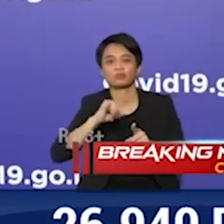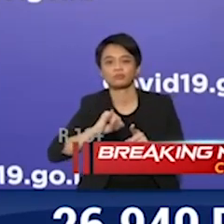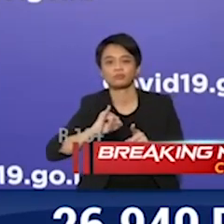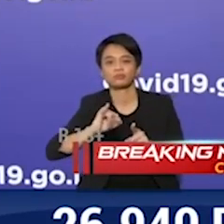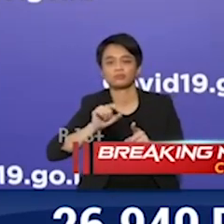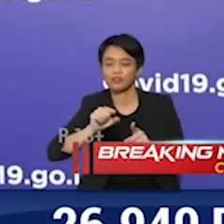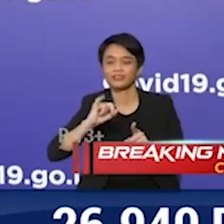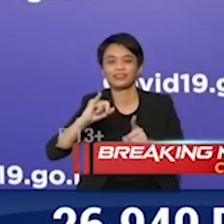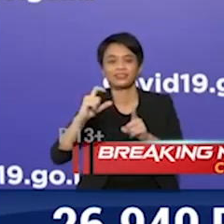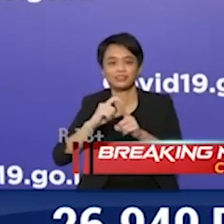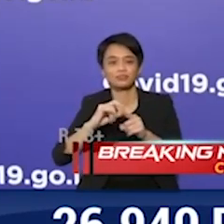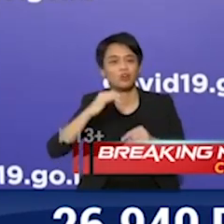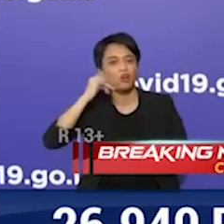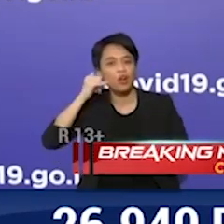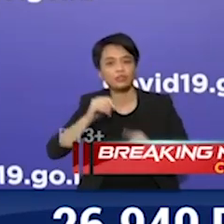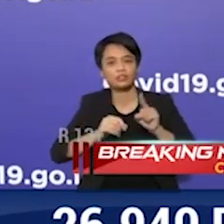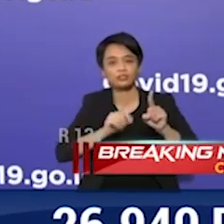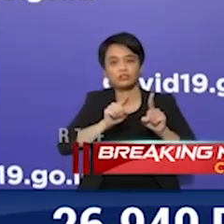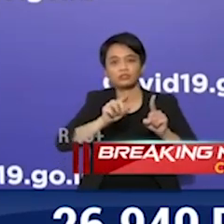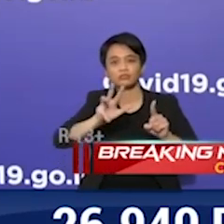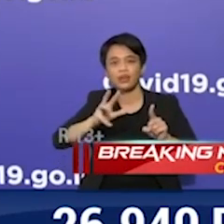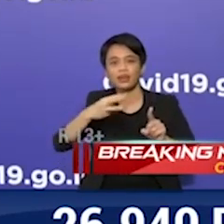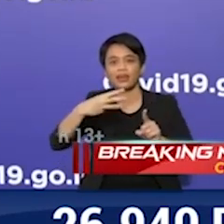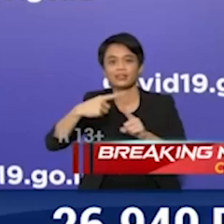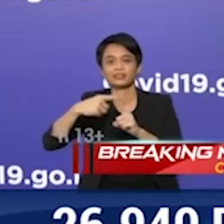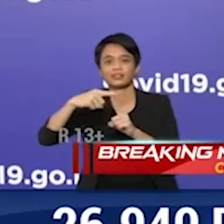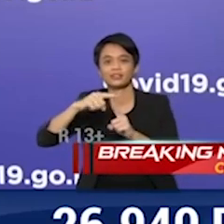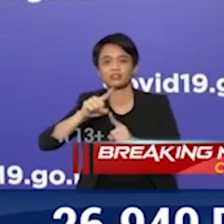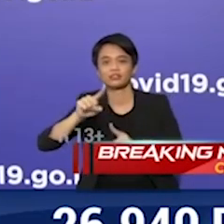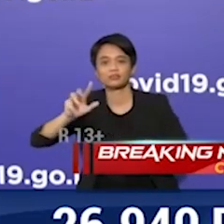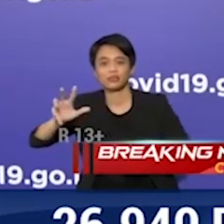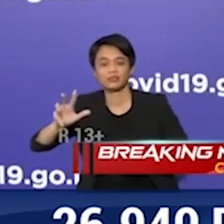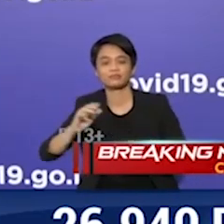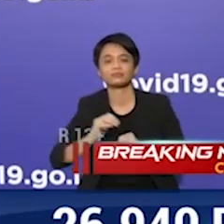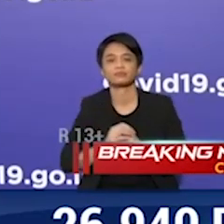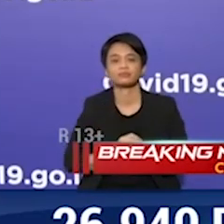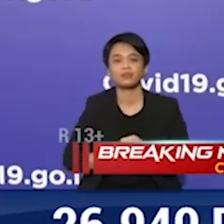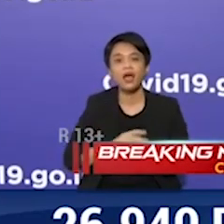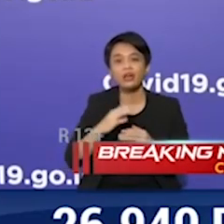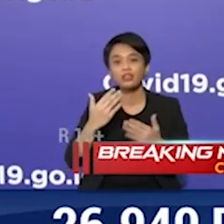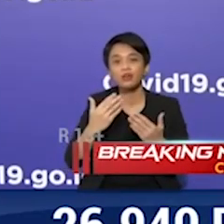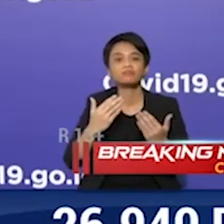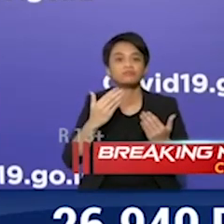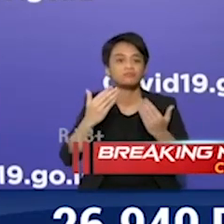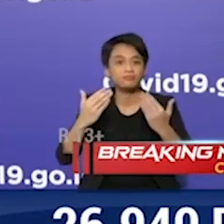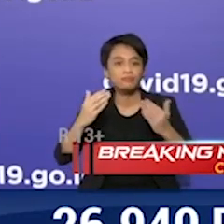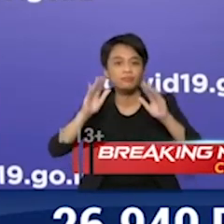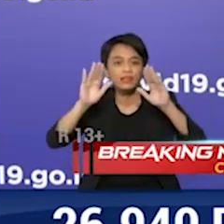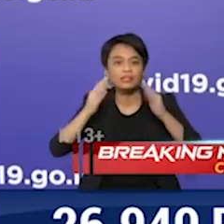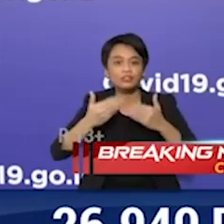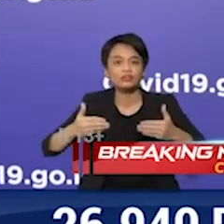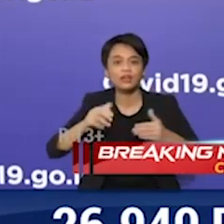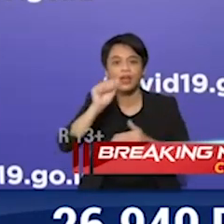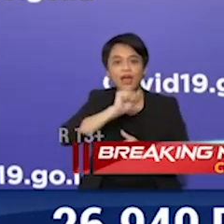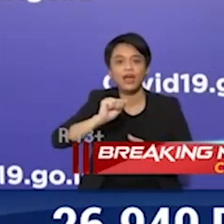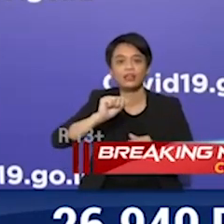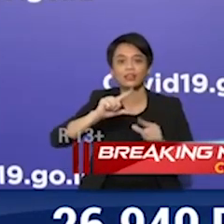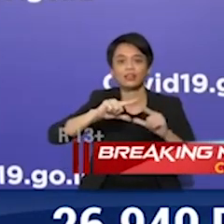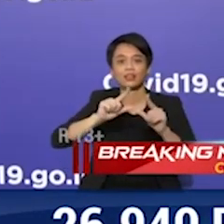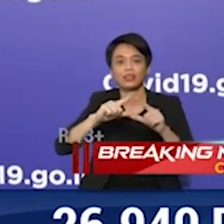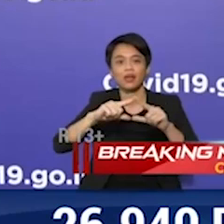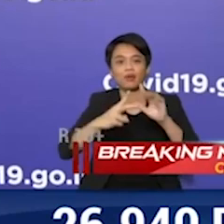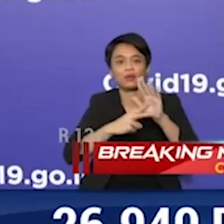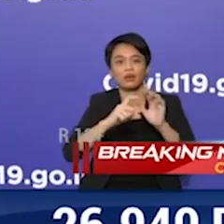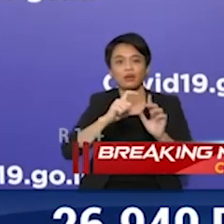melalui call center 119 extension 9 atau juga bisa dilihat di akun si media sosial at law and covert